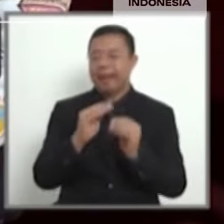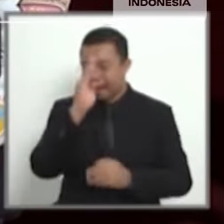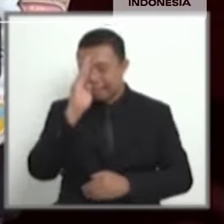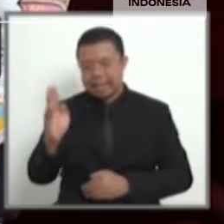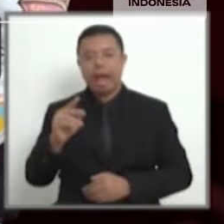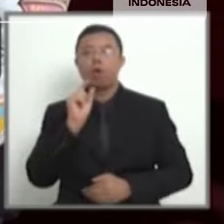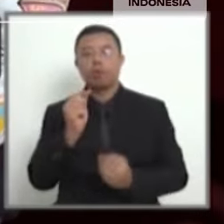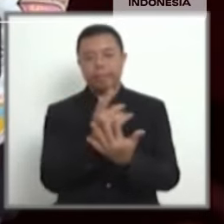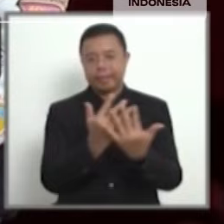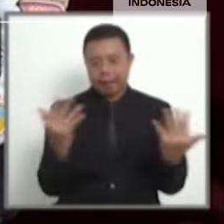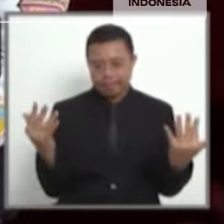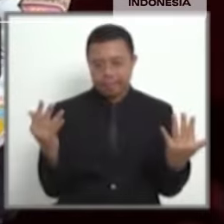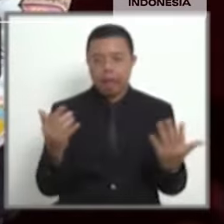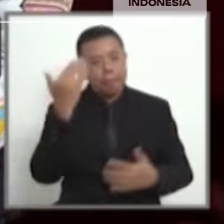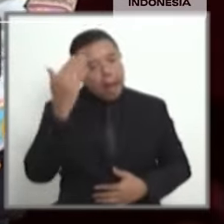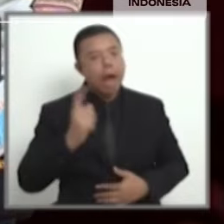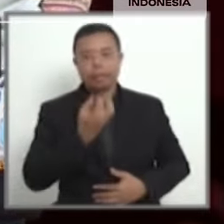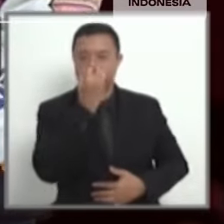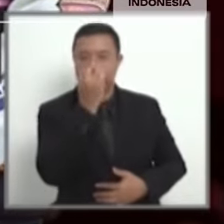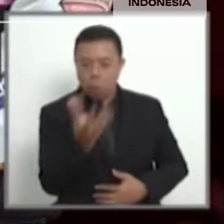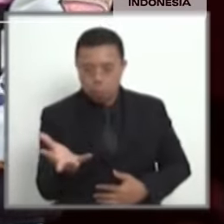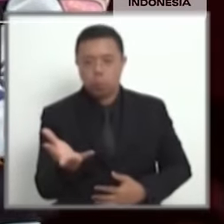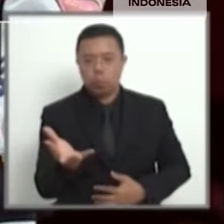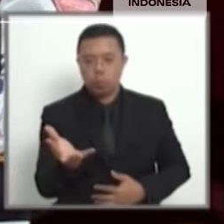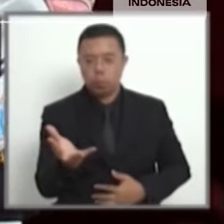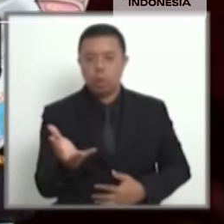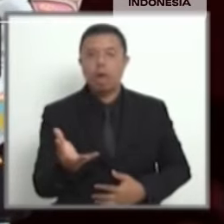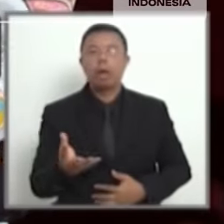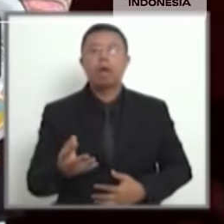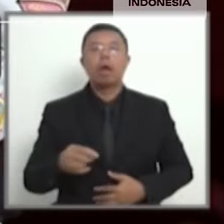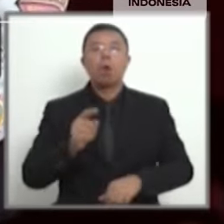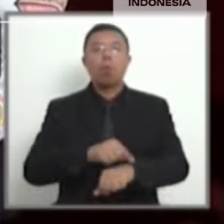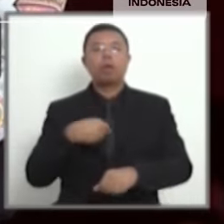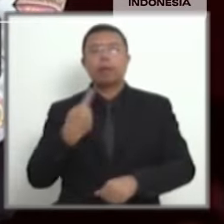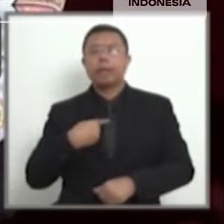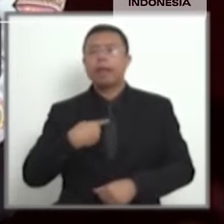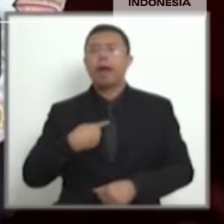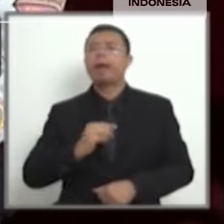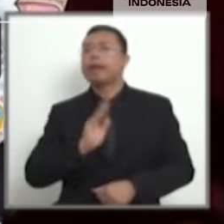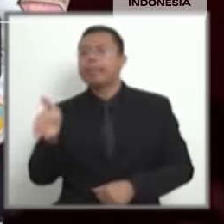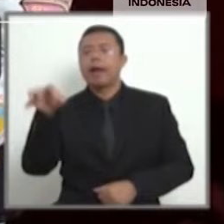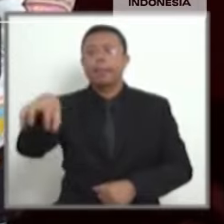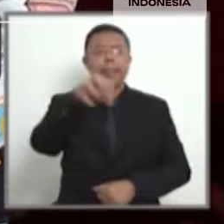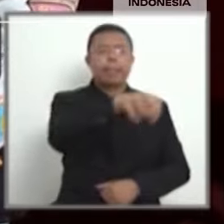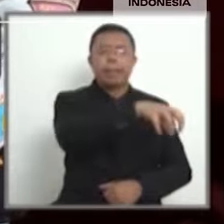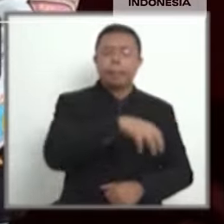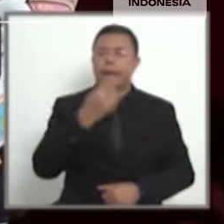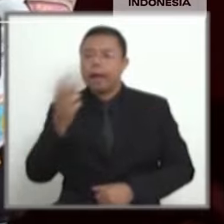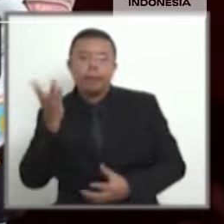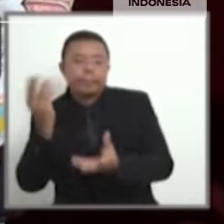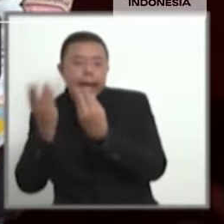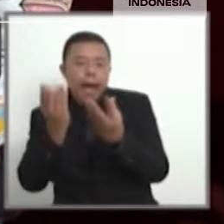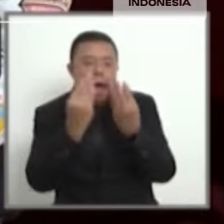otoriter dan juga diktator Ganjar mengaku setuju dengan pernyataan tersebut dan mengingatkan agar masyarakat tidak memilih sosok yang melanggar